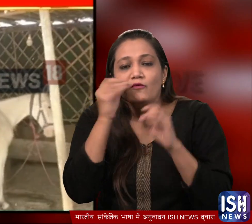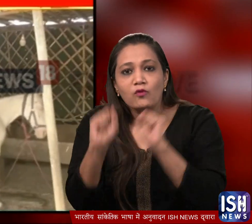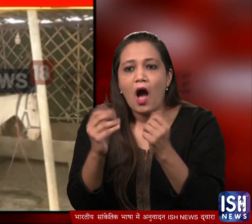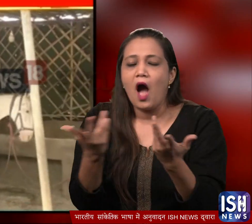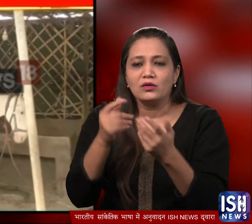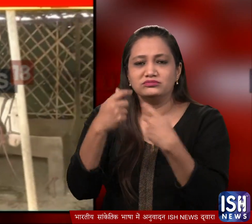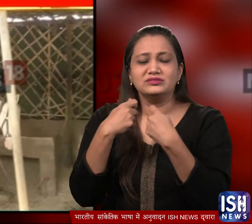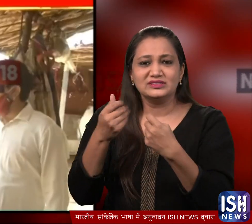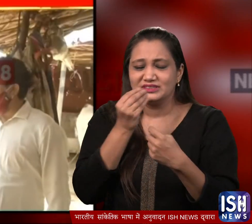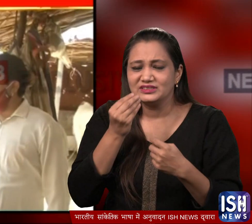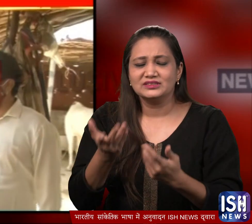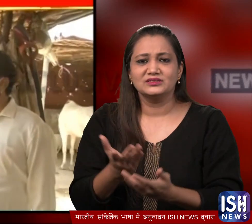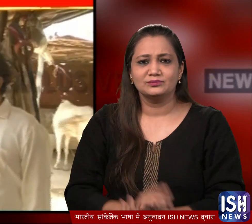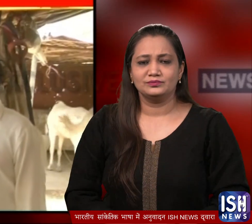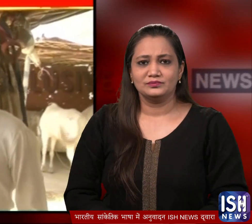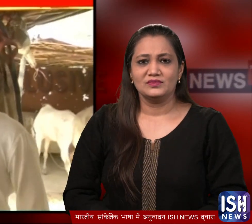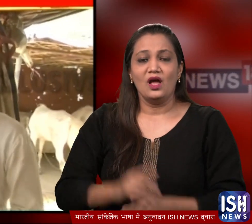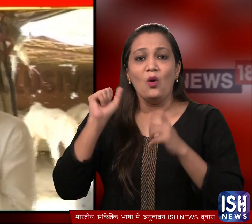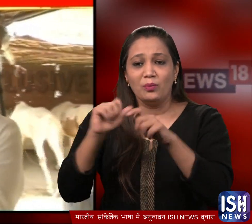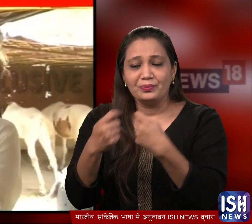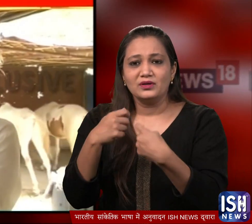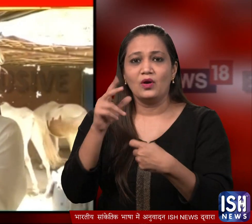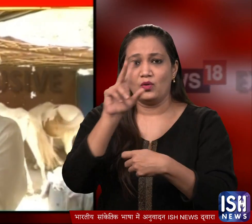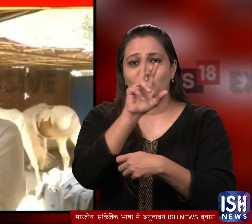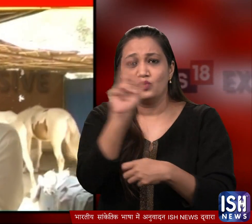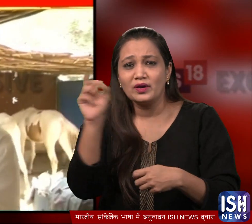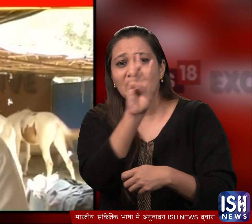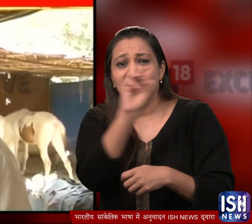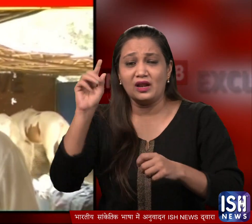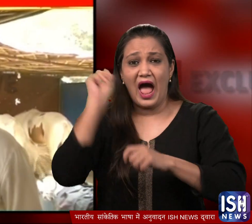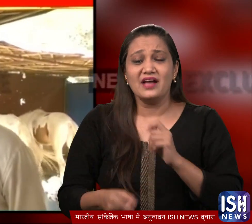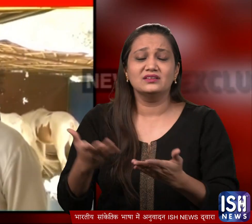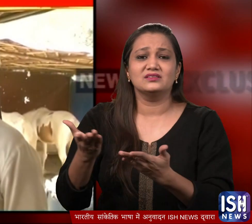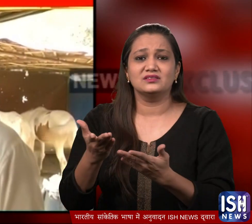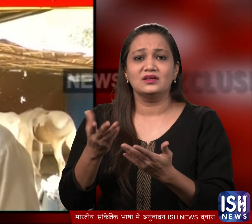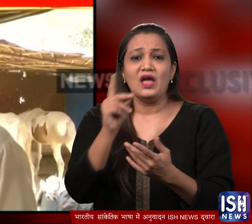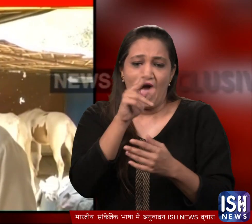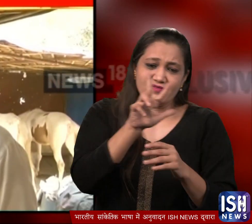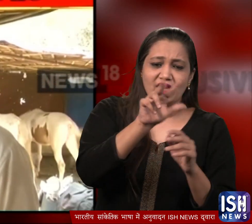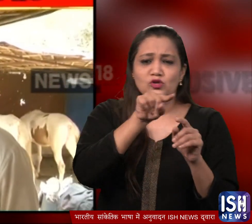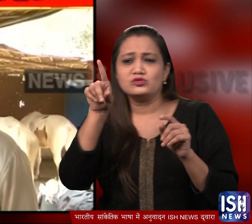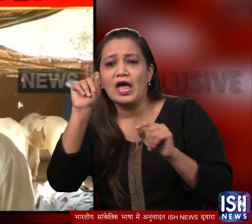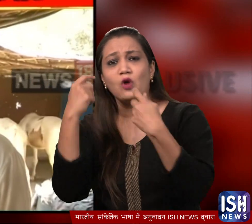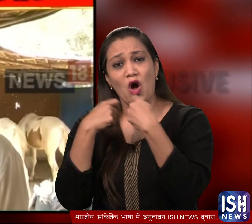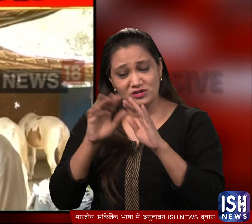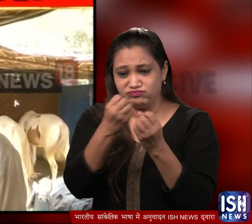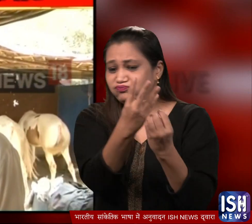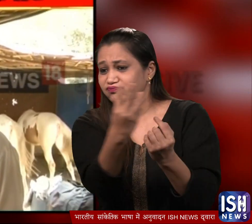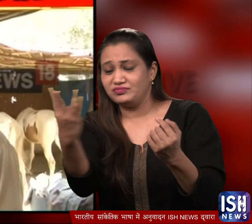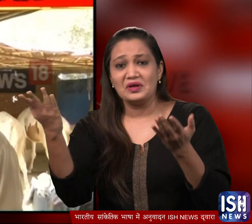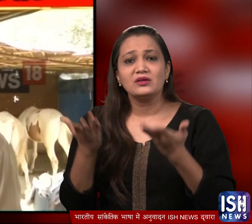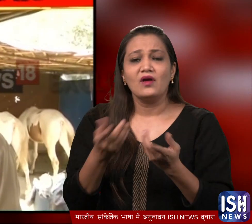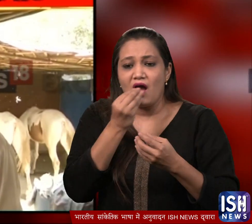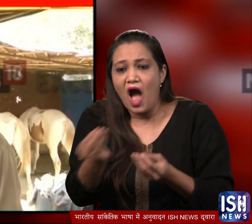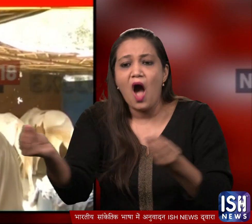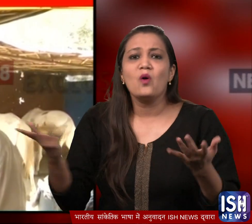का खाना भी चुभने लगा है। अब खा ही रही है जी, खड़े खड़े। एक घोड़ी का खर्चा 200-300 रुपए डेली का पड़ता है। 8-10 घोड़ियां हैं, 1-2